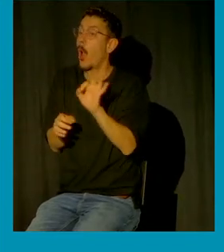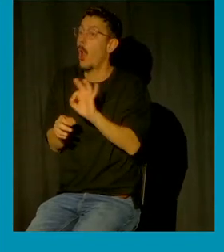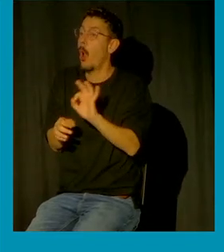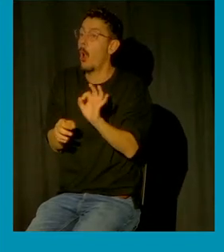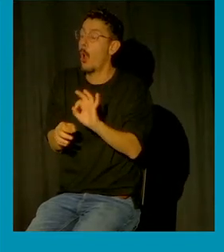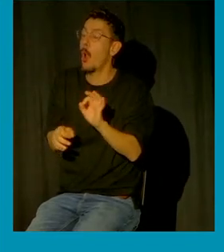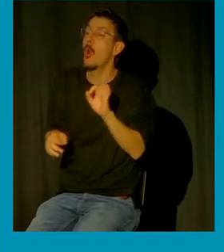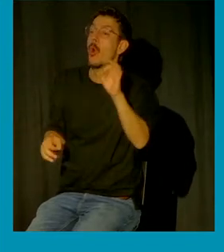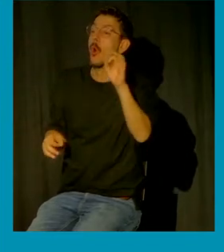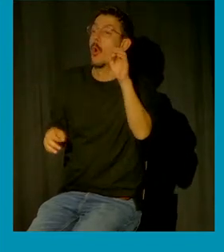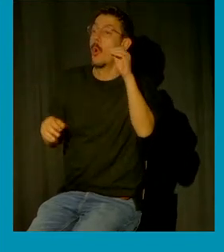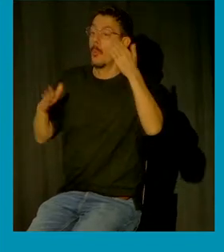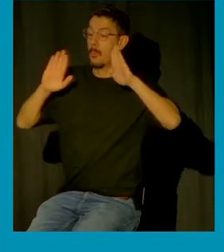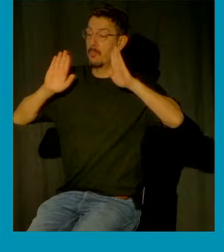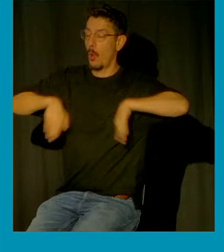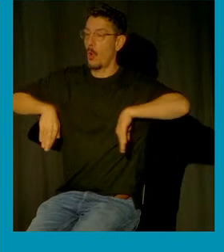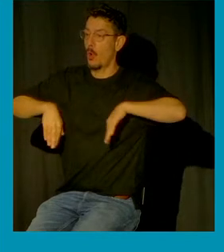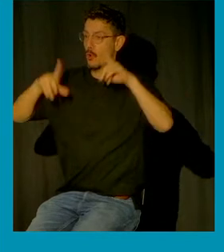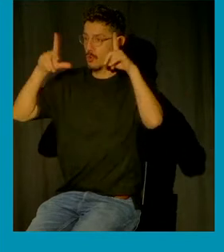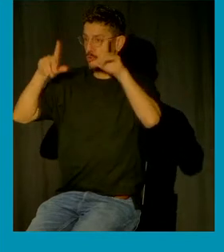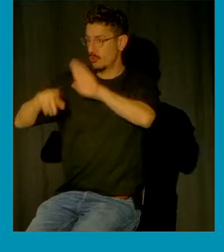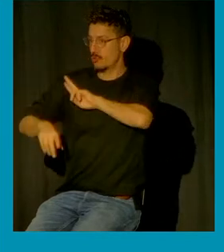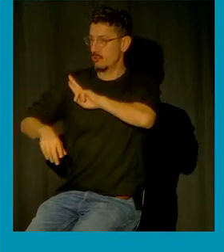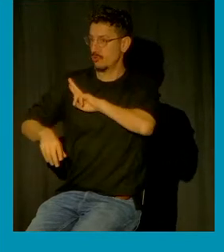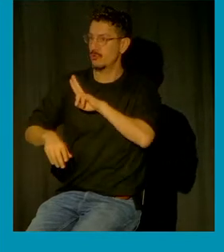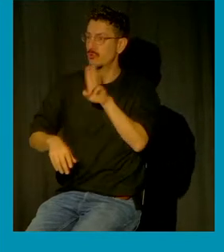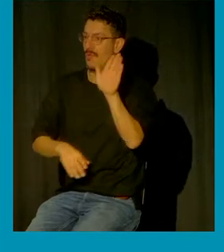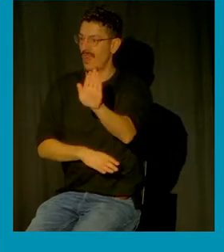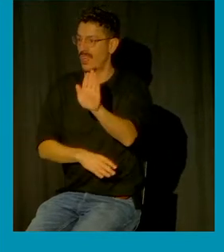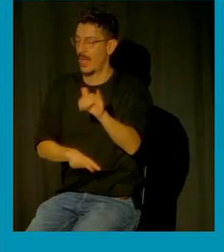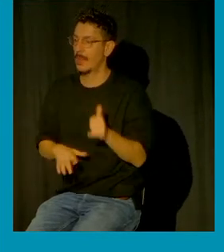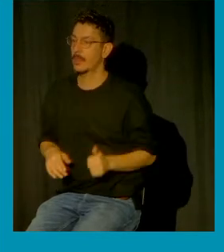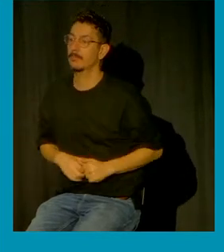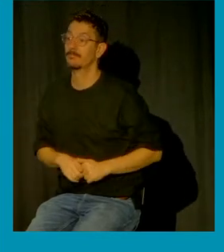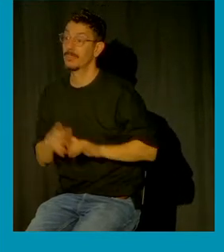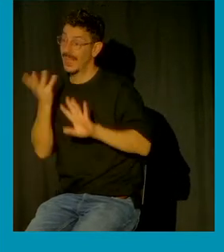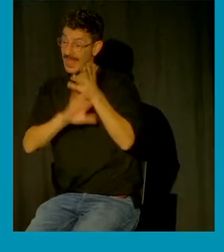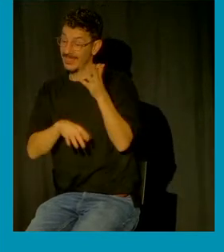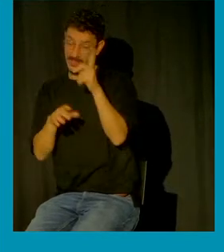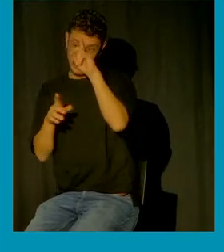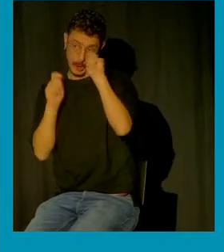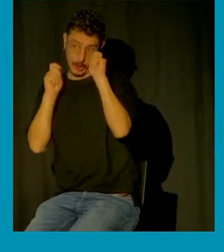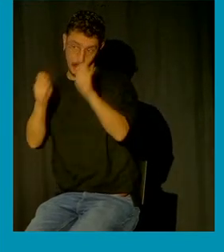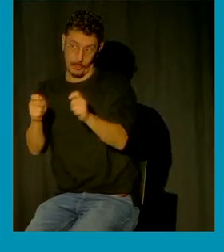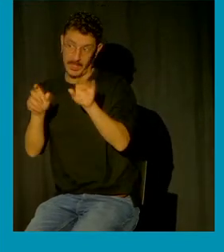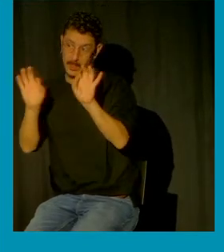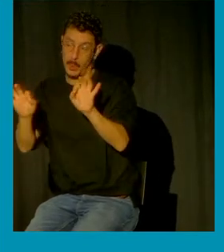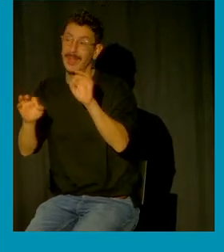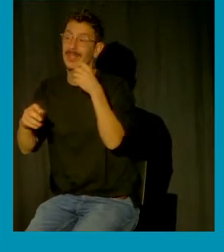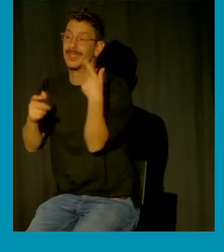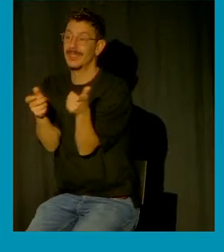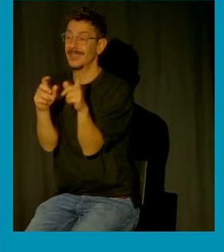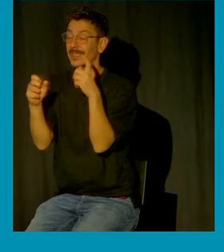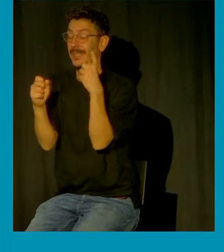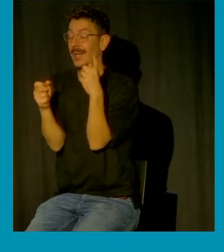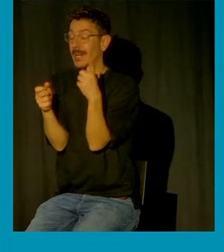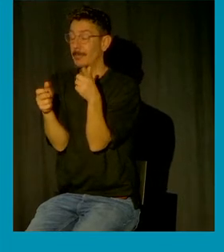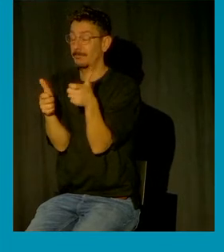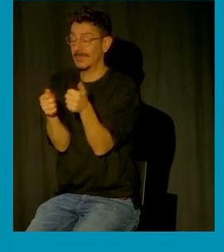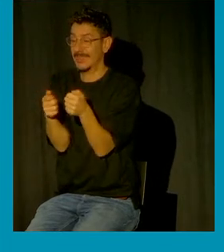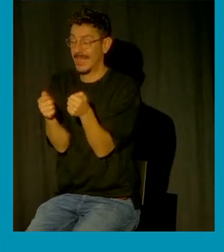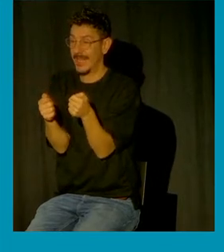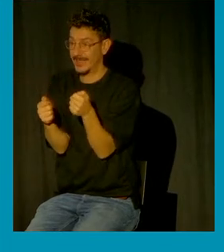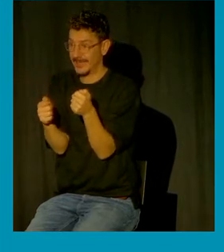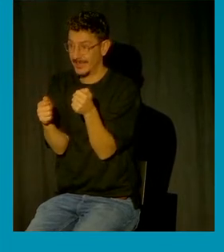companyes d'Ed Pac i Candela van acunyar el tema de sex spreading o divulgació sexual com dic fins ara aquest delicte